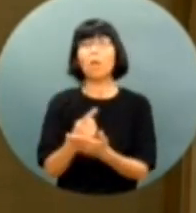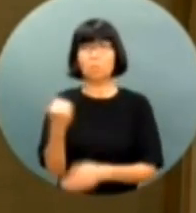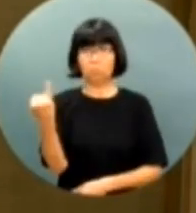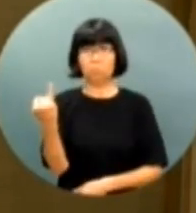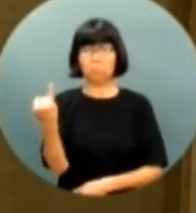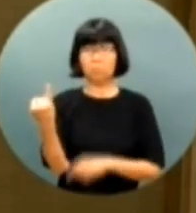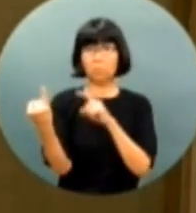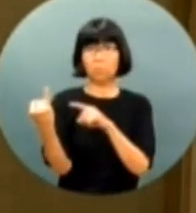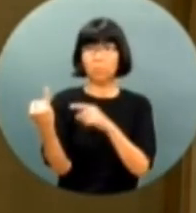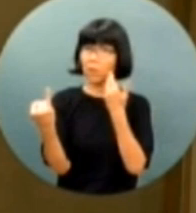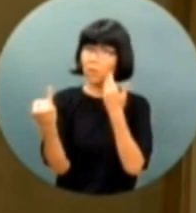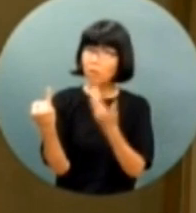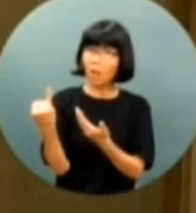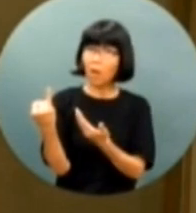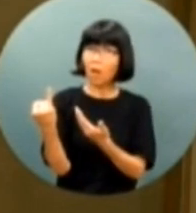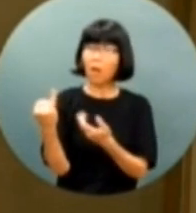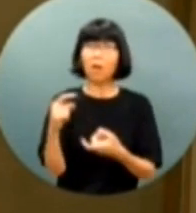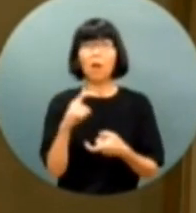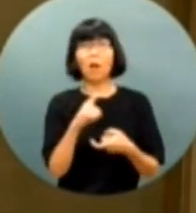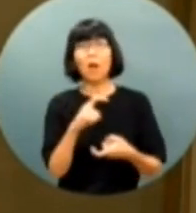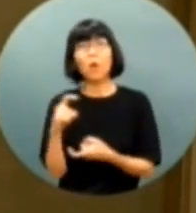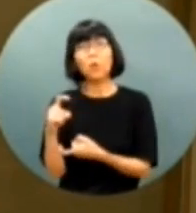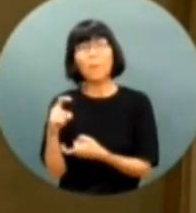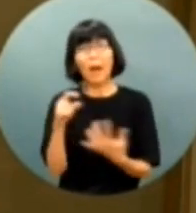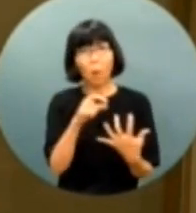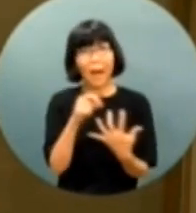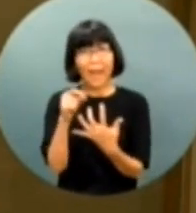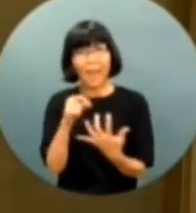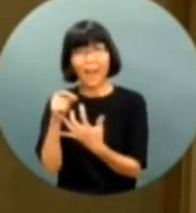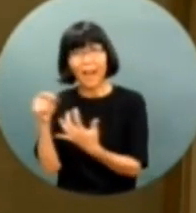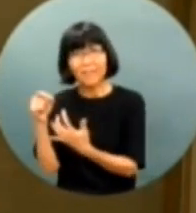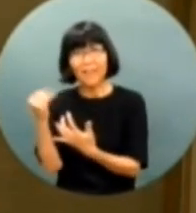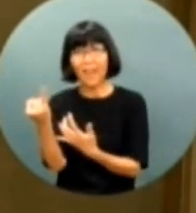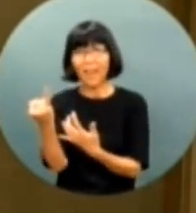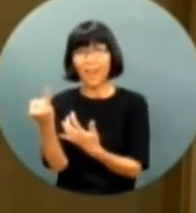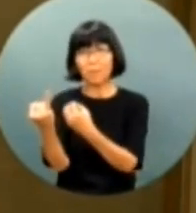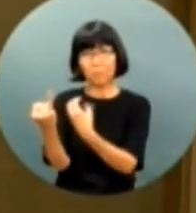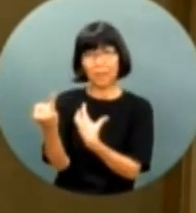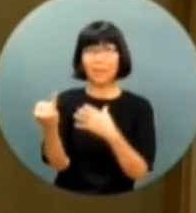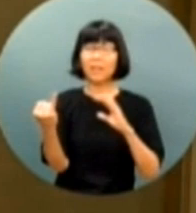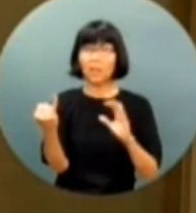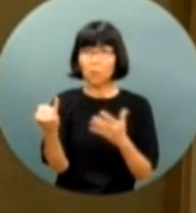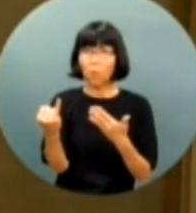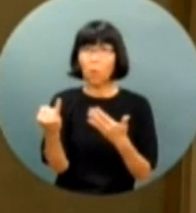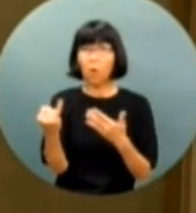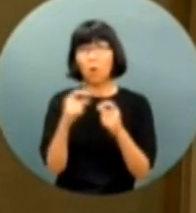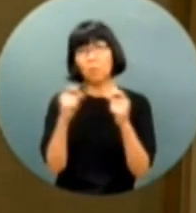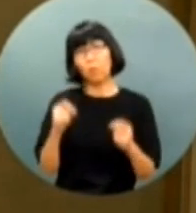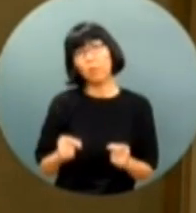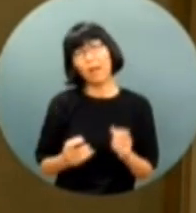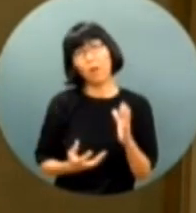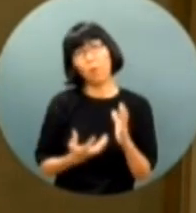ども、本当に、非常に言葉を選んで、お話されましたが、印象は変なことになってしまって非常